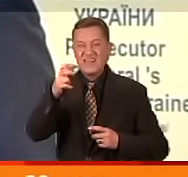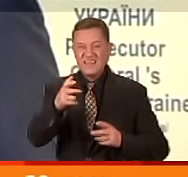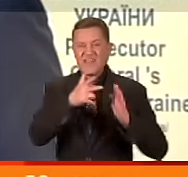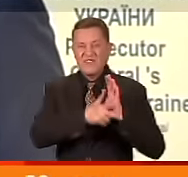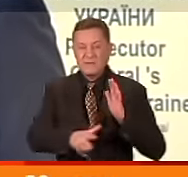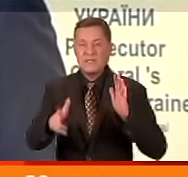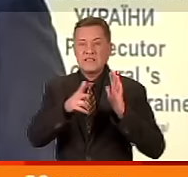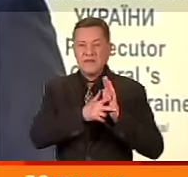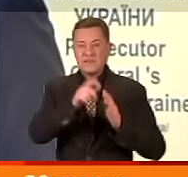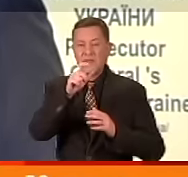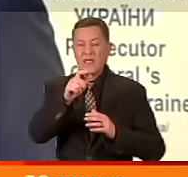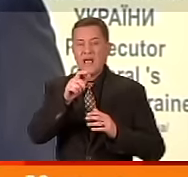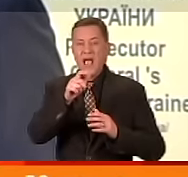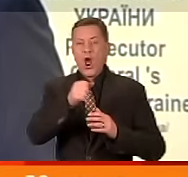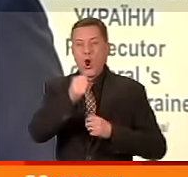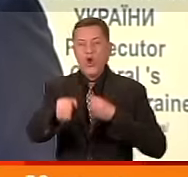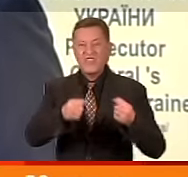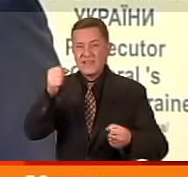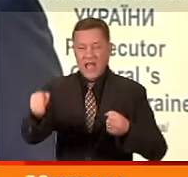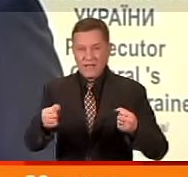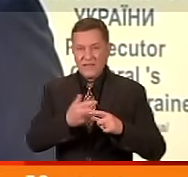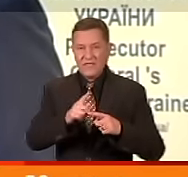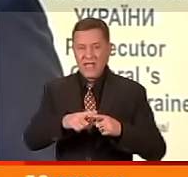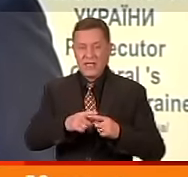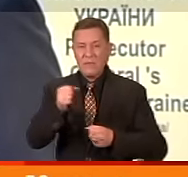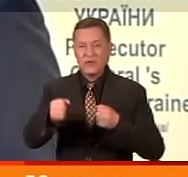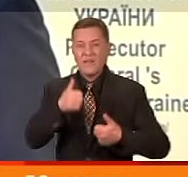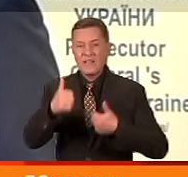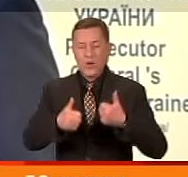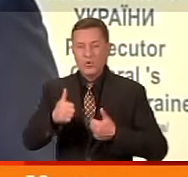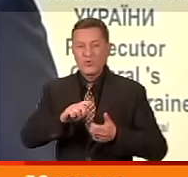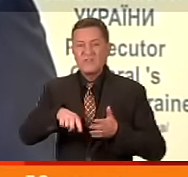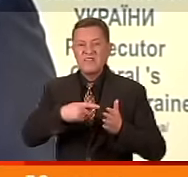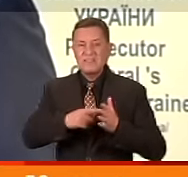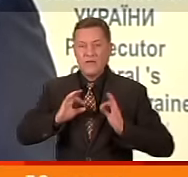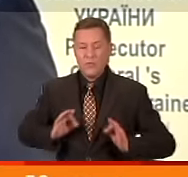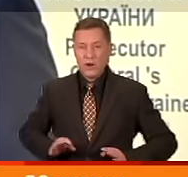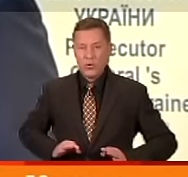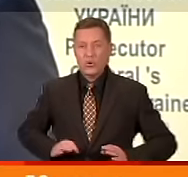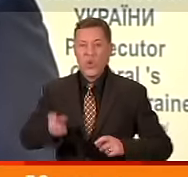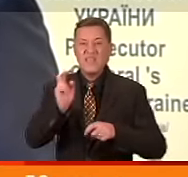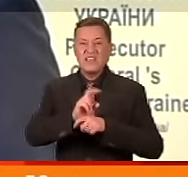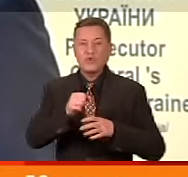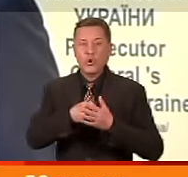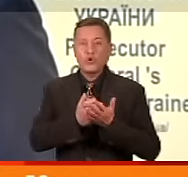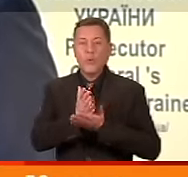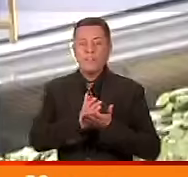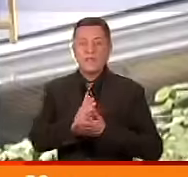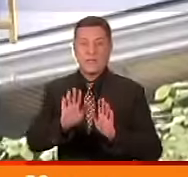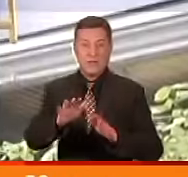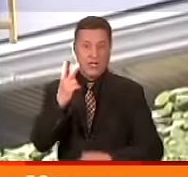3388 кандидатів ззовні, які балотувалися на конкурсах місцеву прокуратуру, дійшло до посад аж